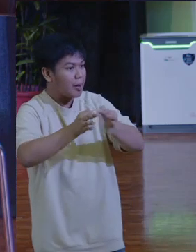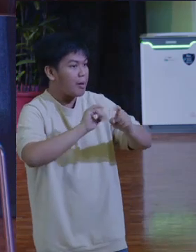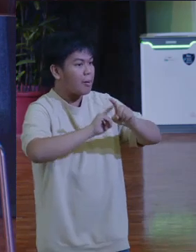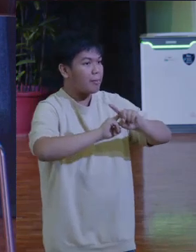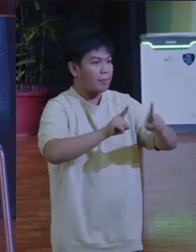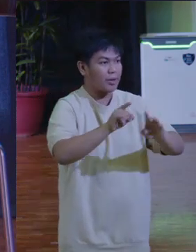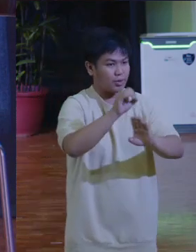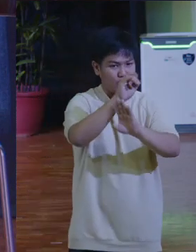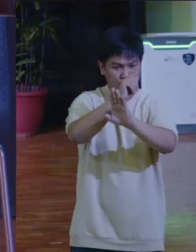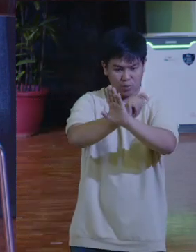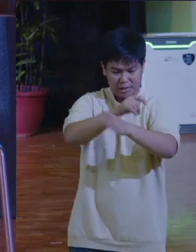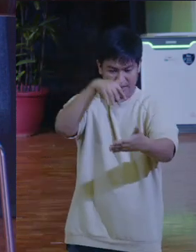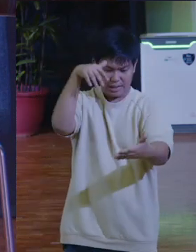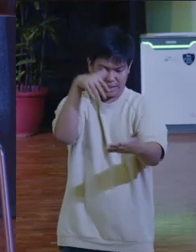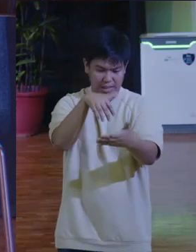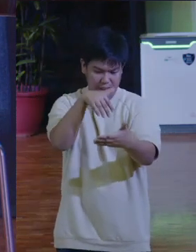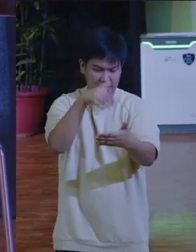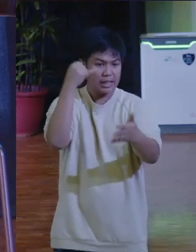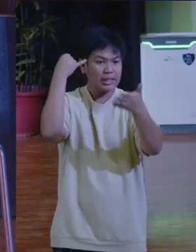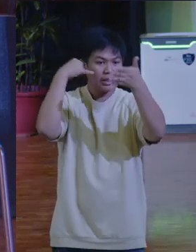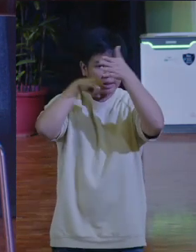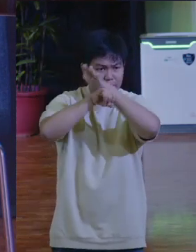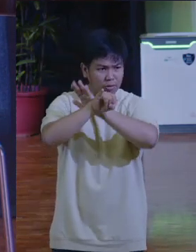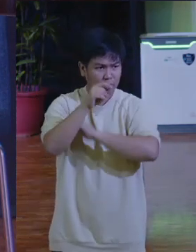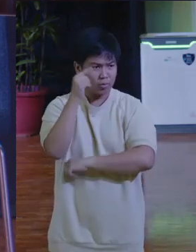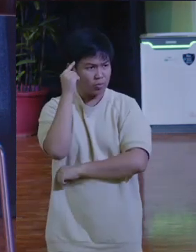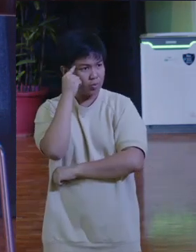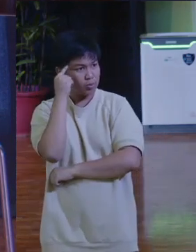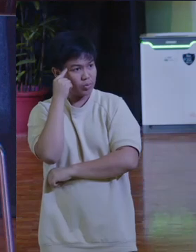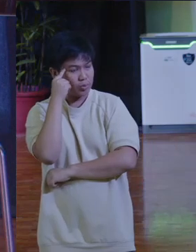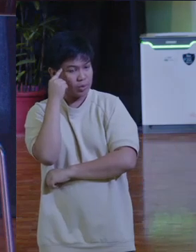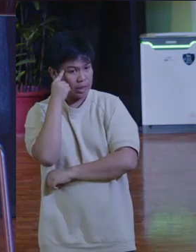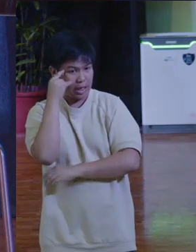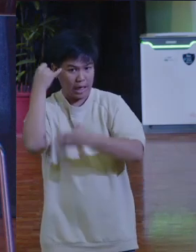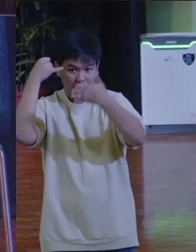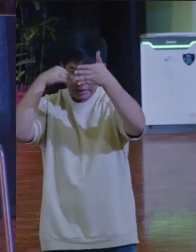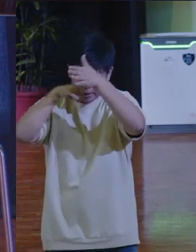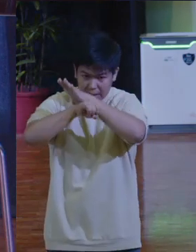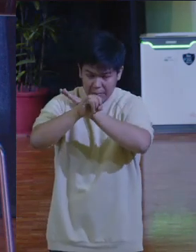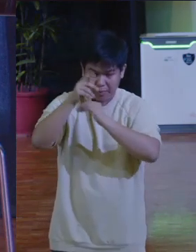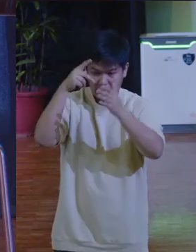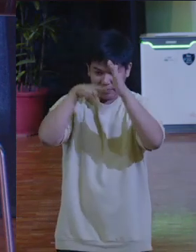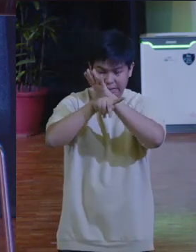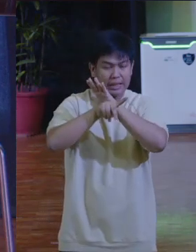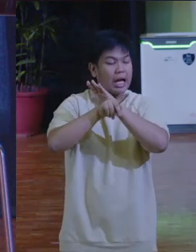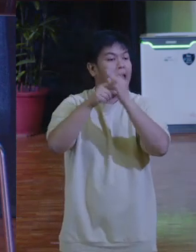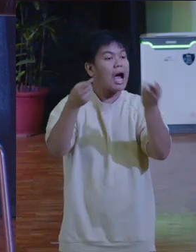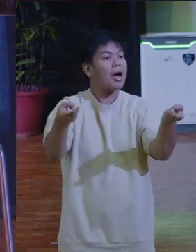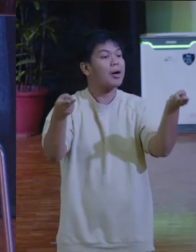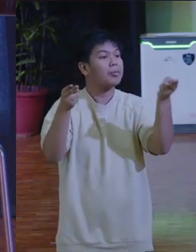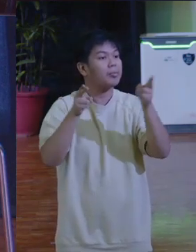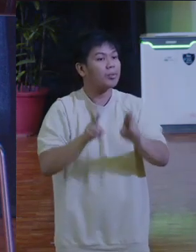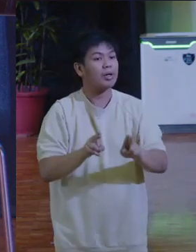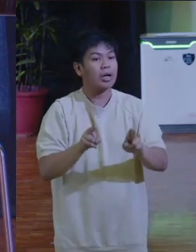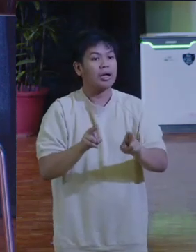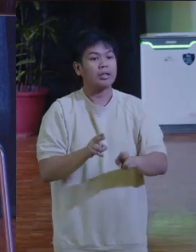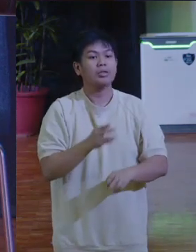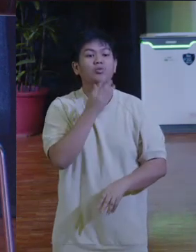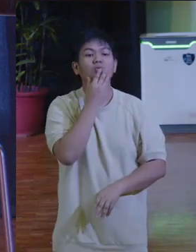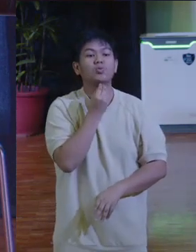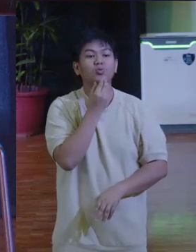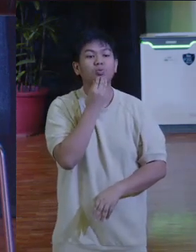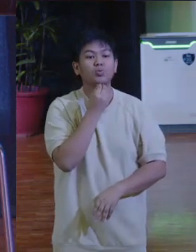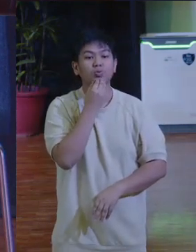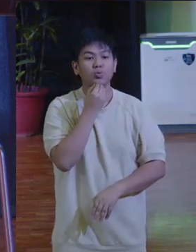una nito sa Isaiah, ang fulfillment nito, ang pagtupad na ito, ay yung pagbalik ng mga exile sa